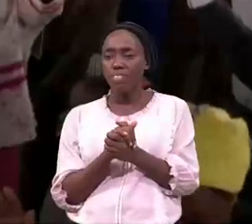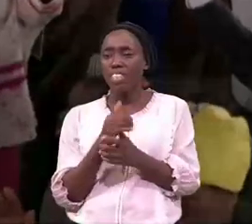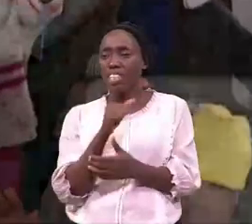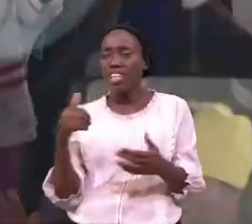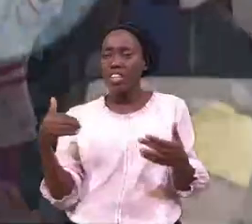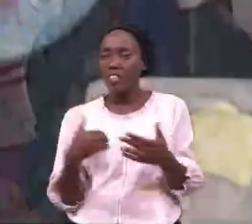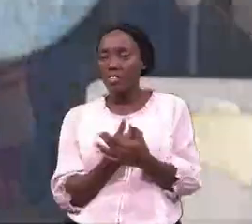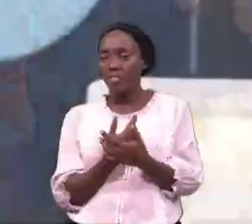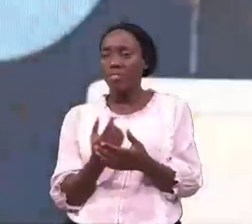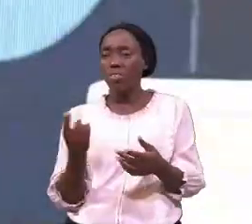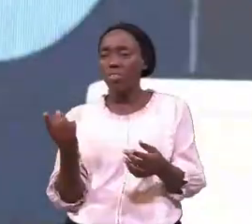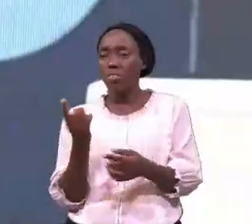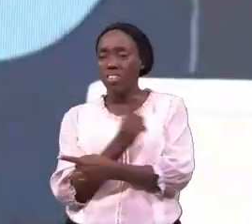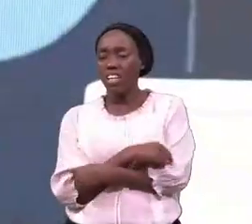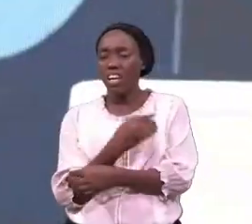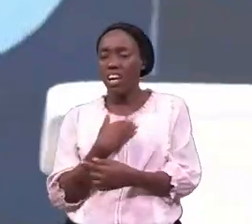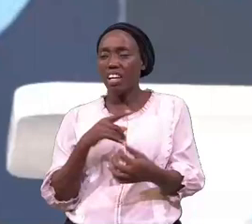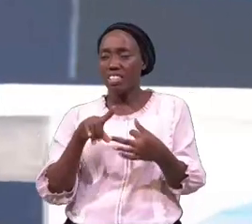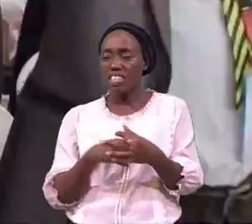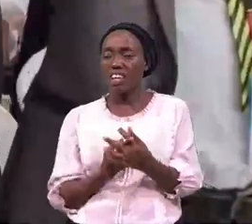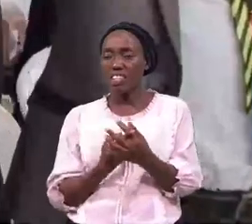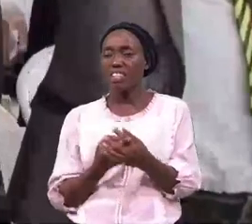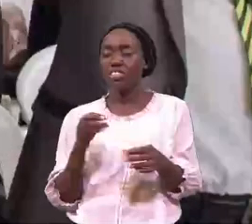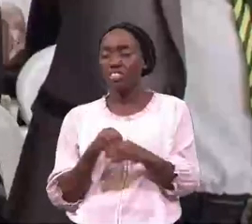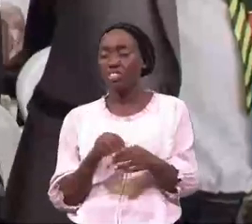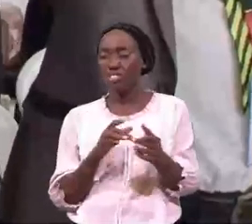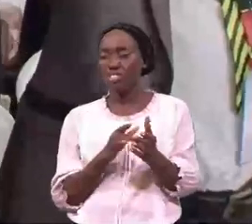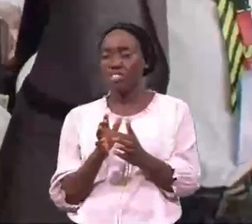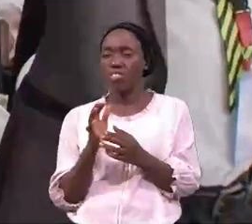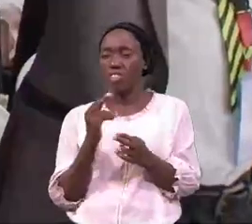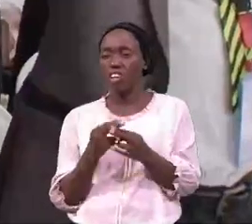Un nouveau jour a commencé au Cameroun.